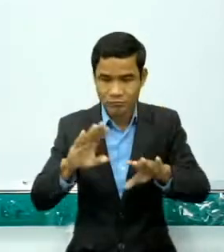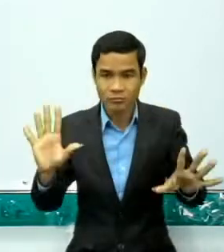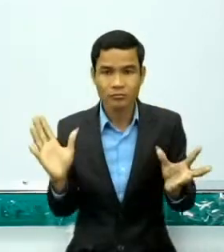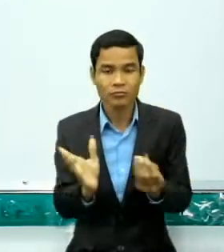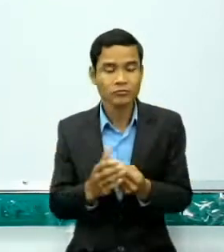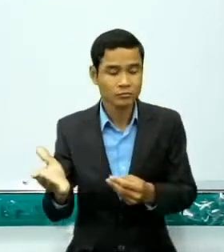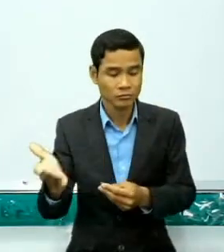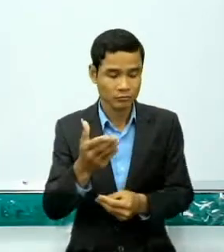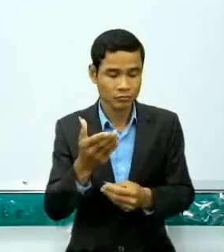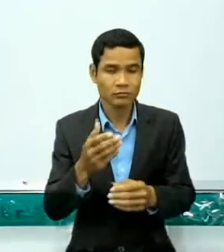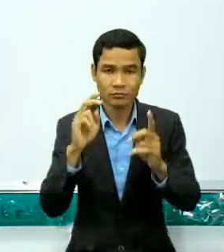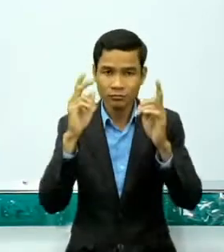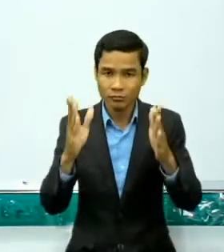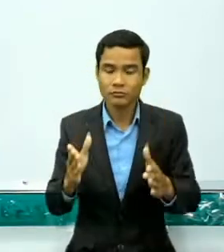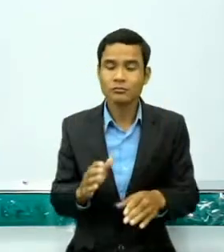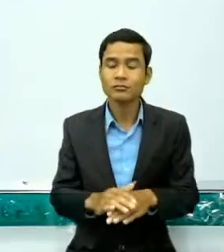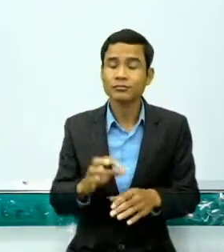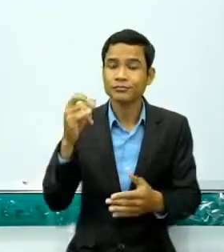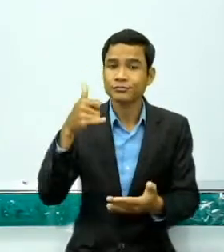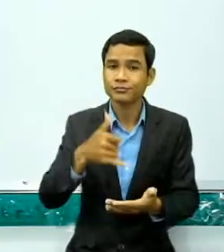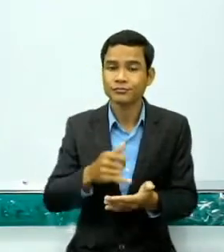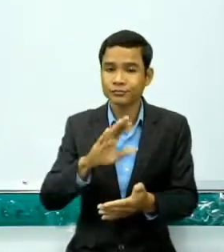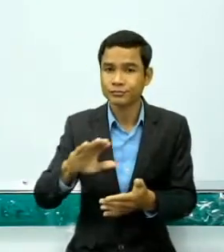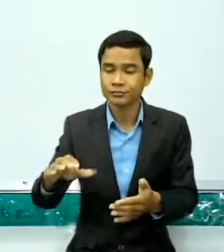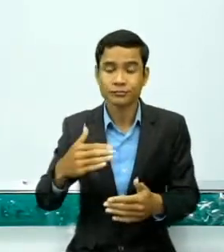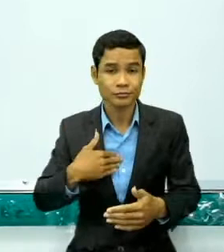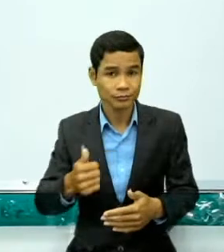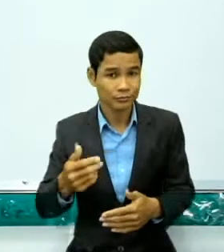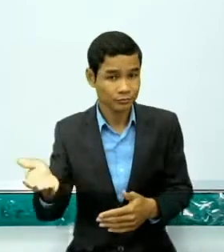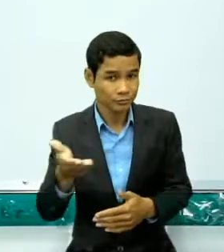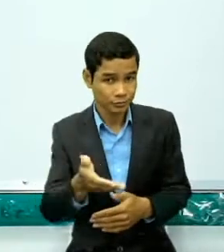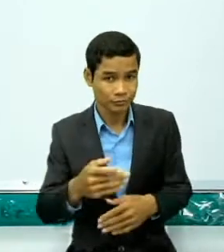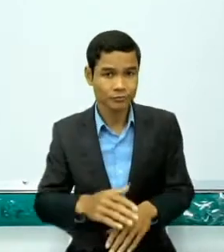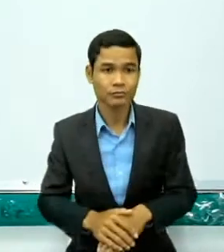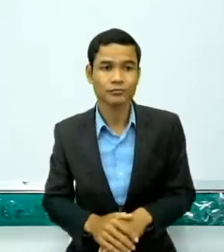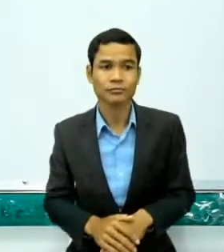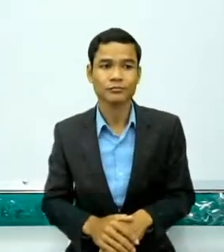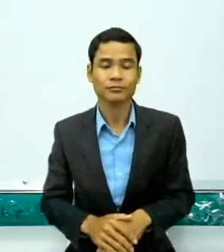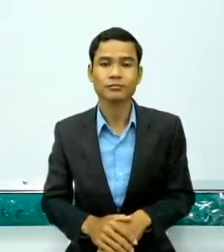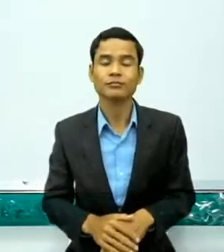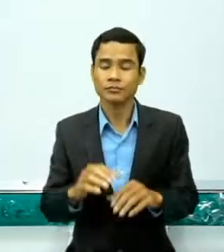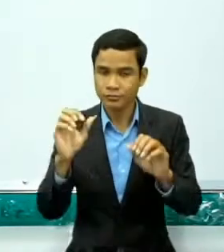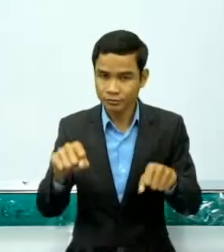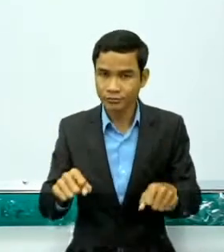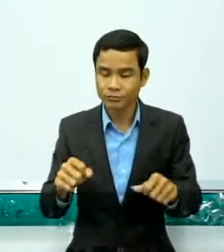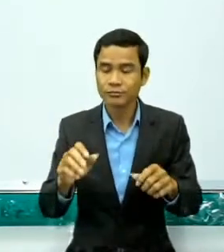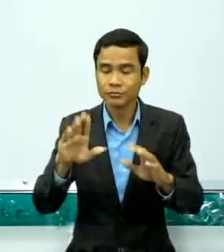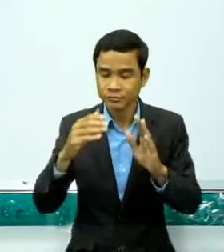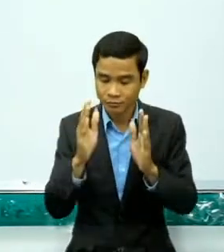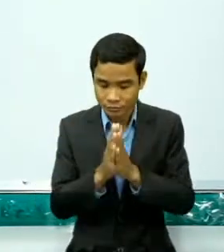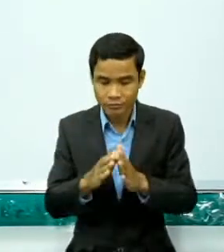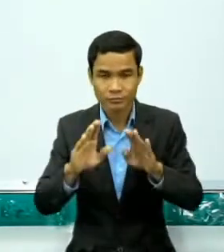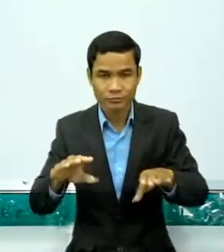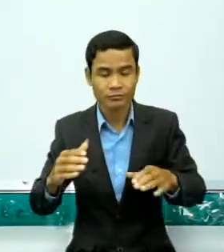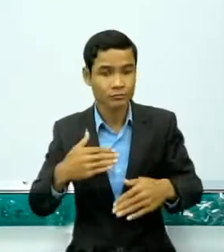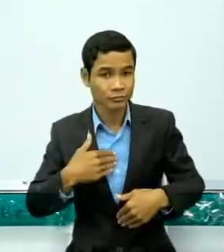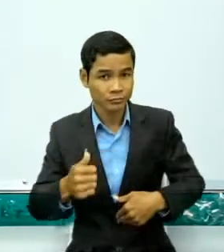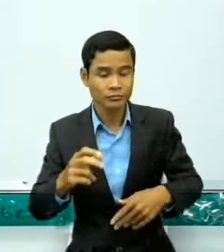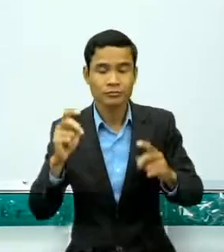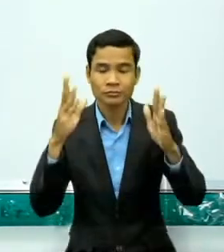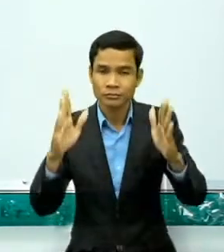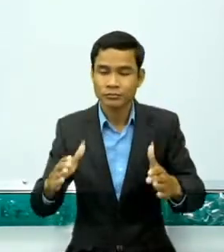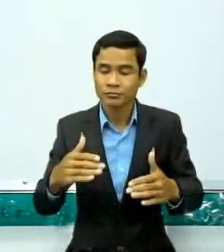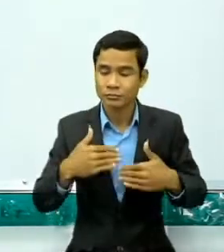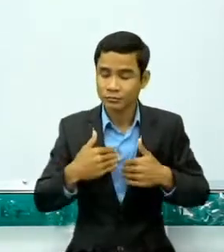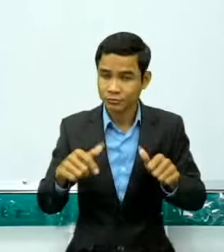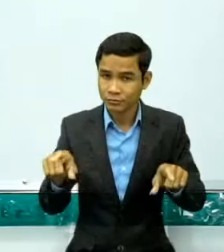ទីស្រឡាញ់របស់អ្នកគ្រូតើថ្ងៃនេះកូនកូនសុខសប្បាយជាទេកូនចាអរគុណកូនសុខសប្បាយអញ្ចឹងអ្នកគ្រូក៏សុខ